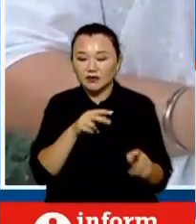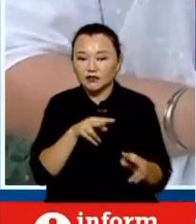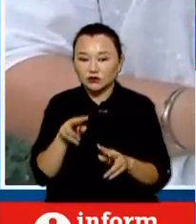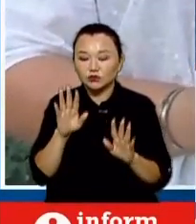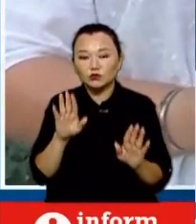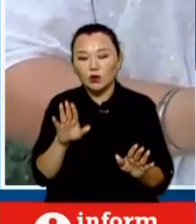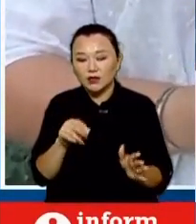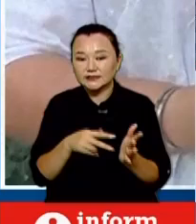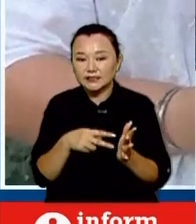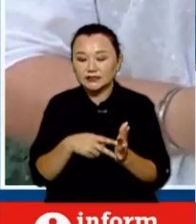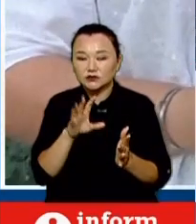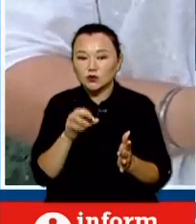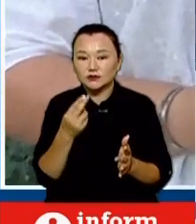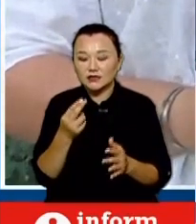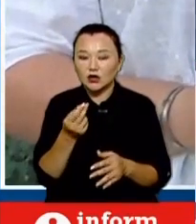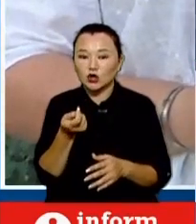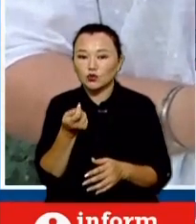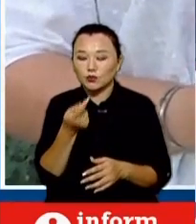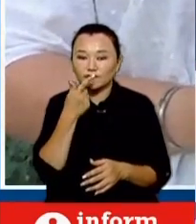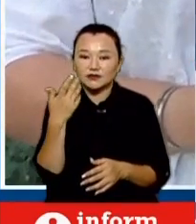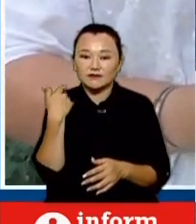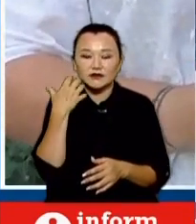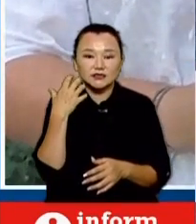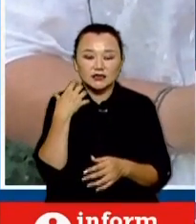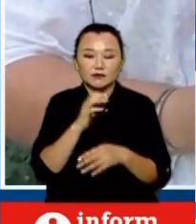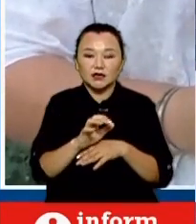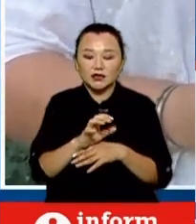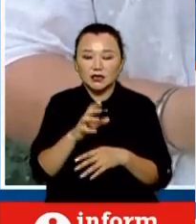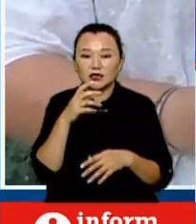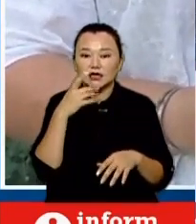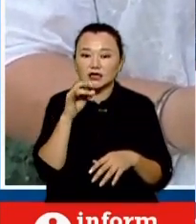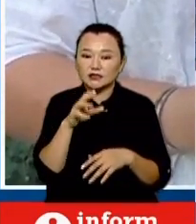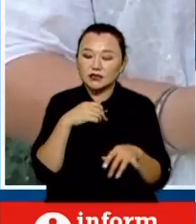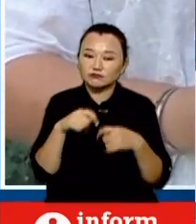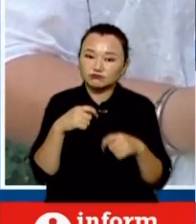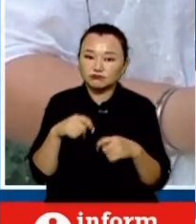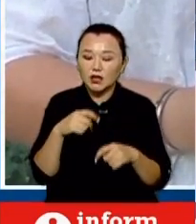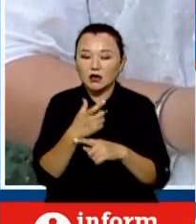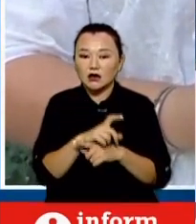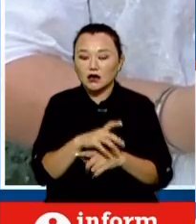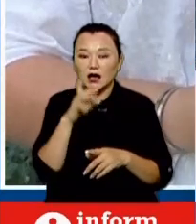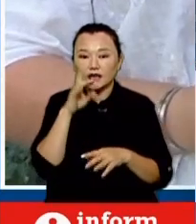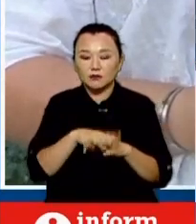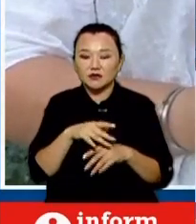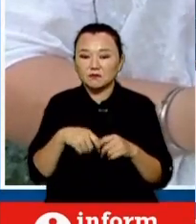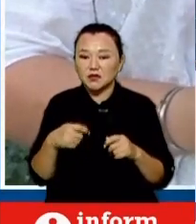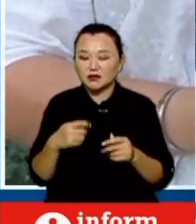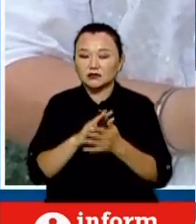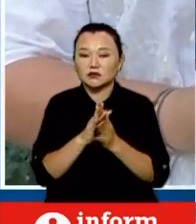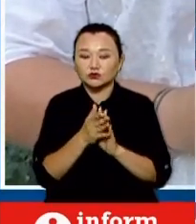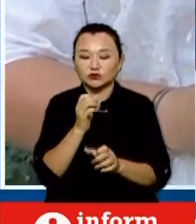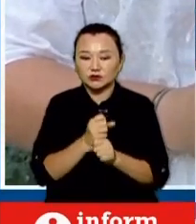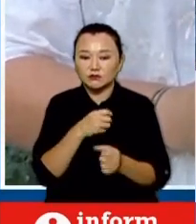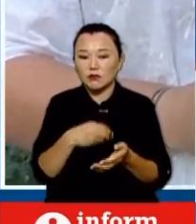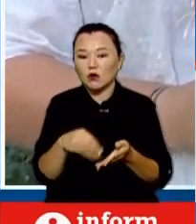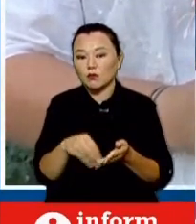только цену на социальную крупу. Недавно в Кызыларде прошла рисовая ярмарка. В Минторговле говорят, акиматы медленно заключают контракты на